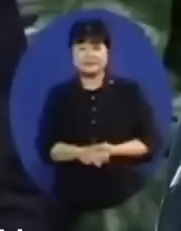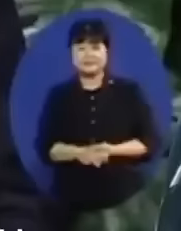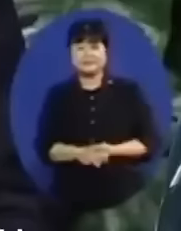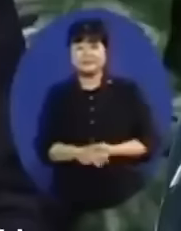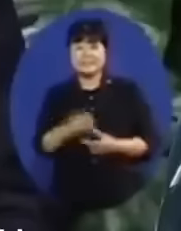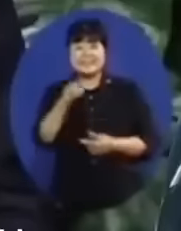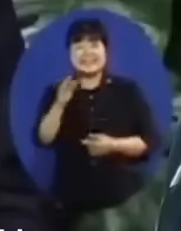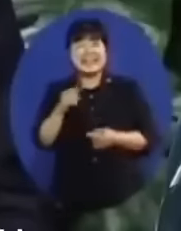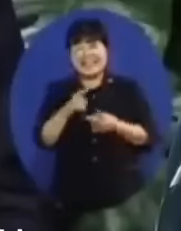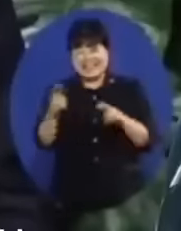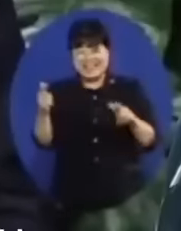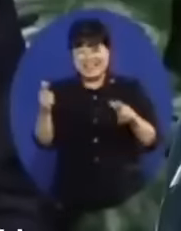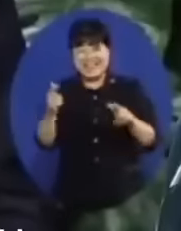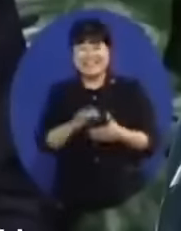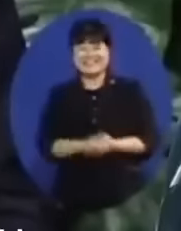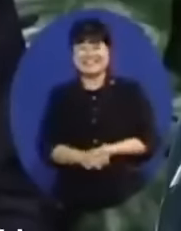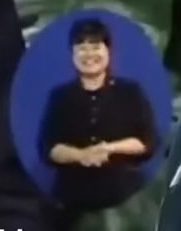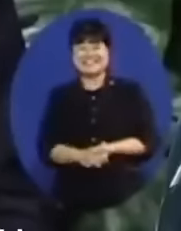1단이라고도 안 해요.